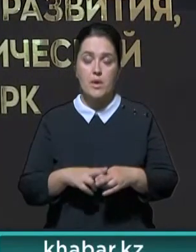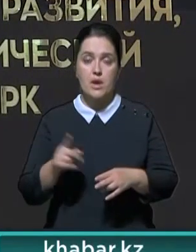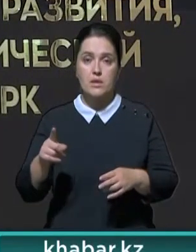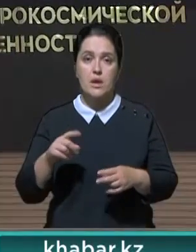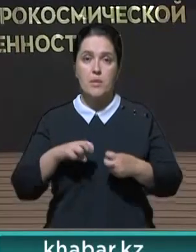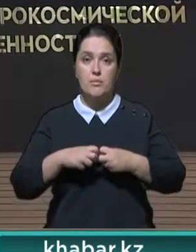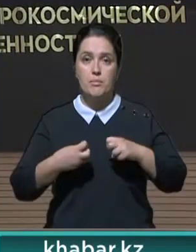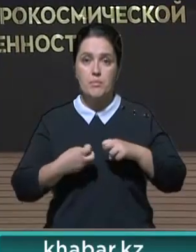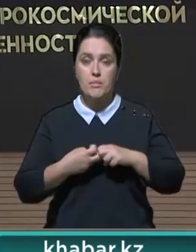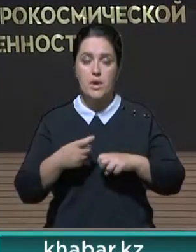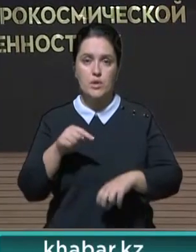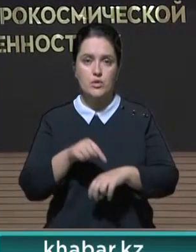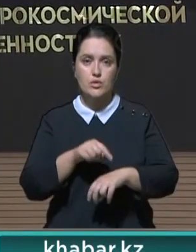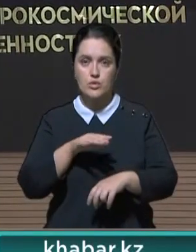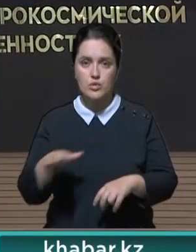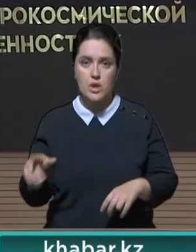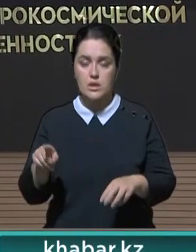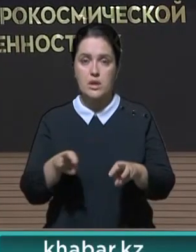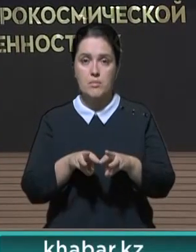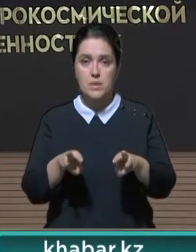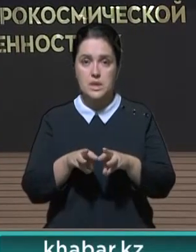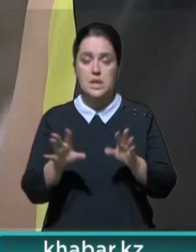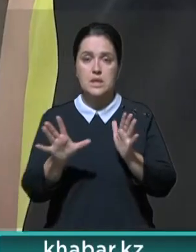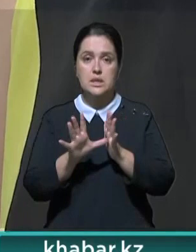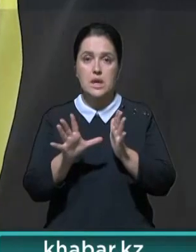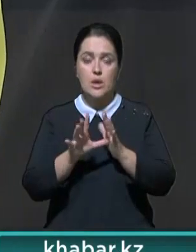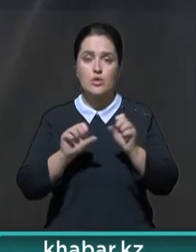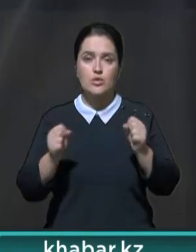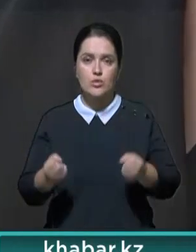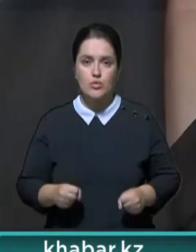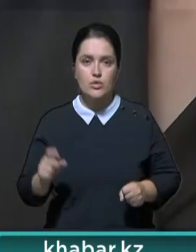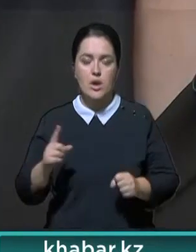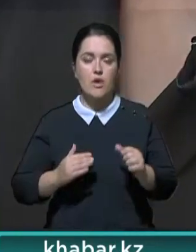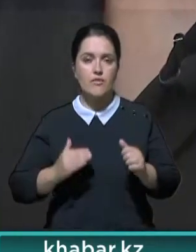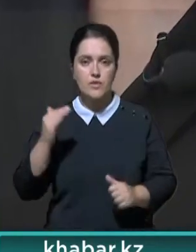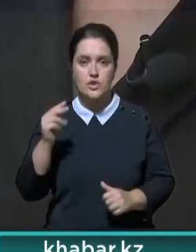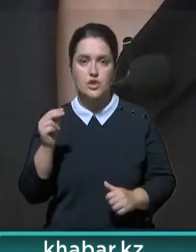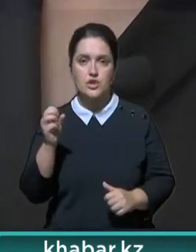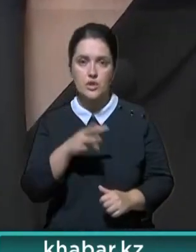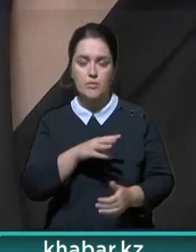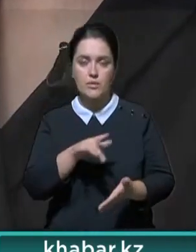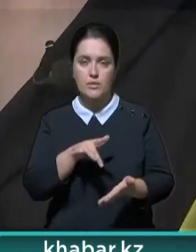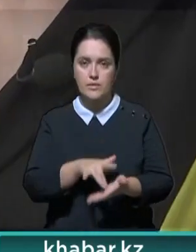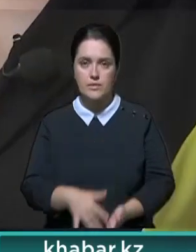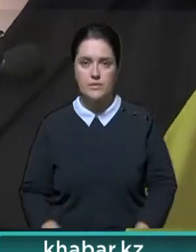проблема, возможно, не столь ощутима. В здании Министерства цифровизации скорость на порядок выше, чем во всем